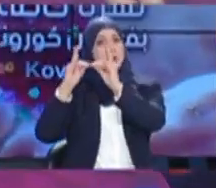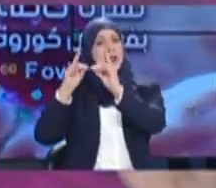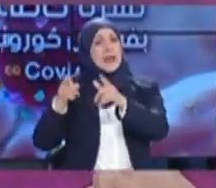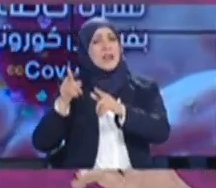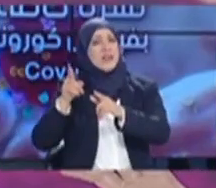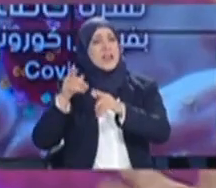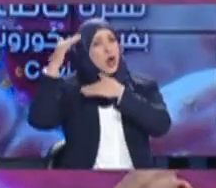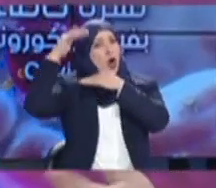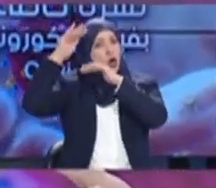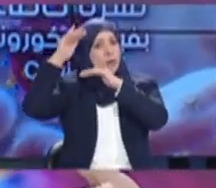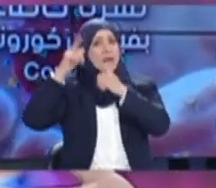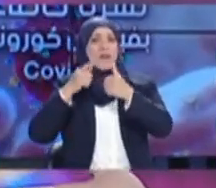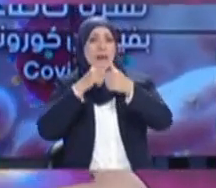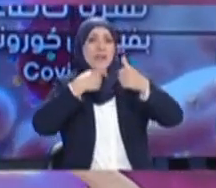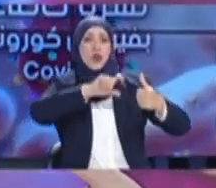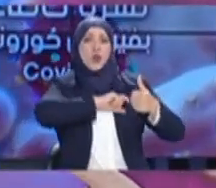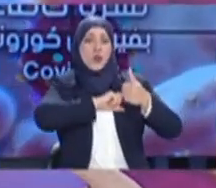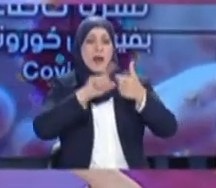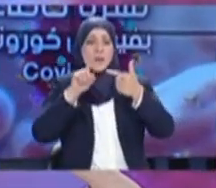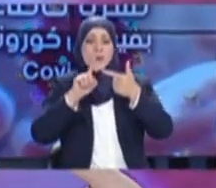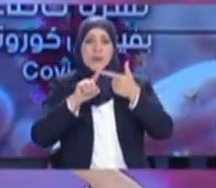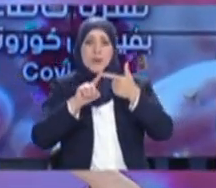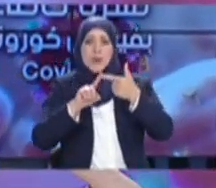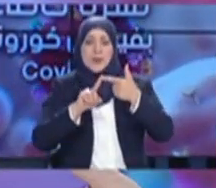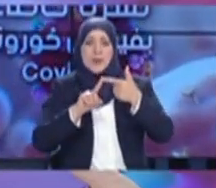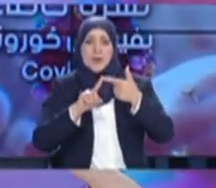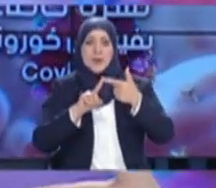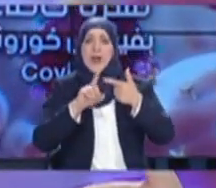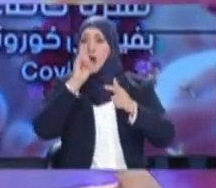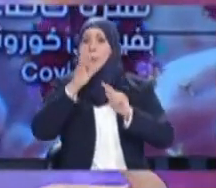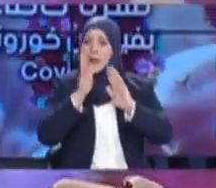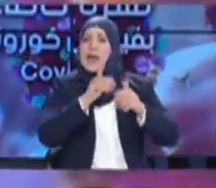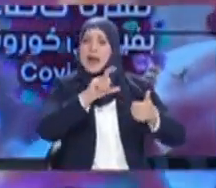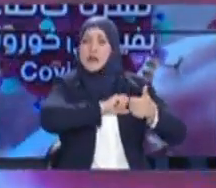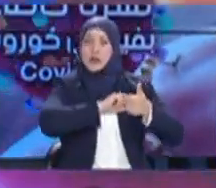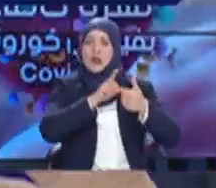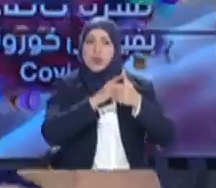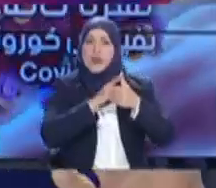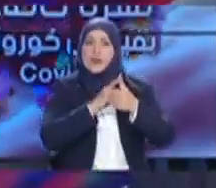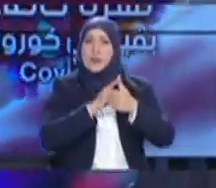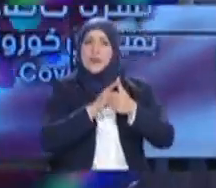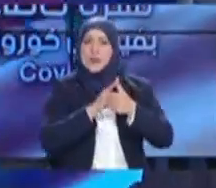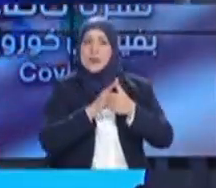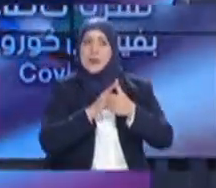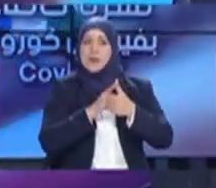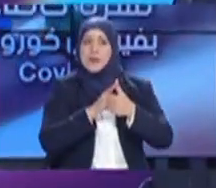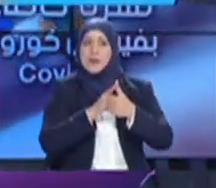في مستشفى فرحات حشادي اللي هما بالقسم الامراض الجنوبيه هو في قسم الانعاش نتاع فرحات حشادي فما مريض